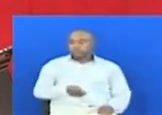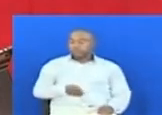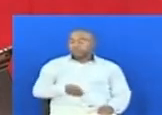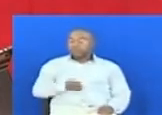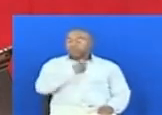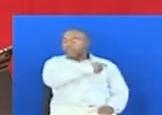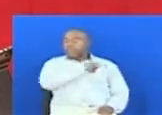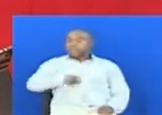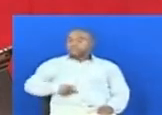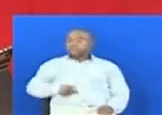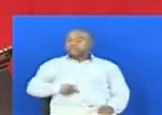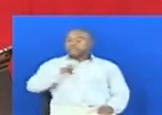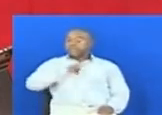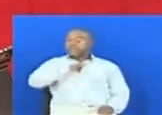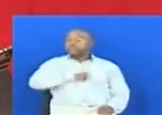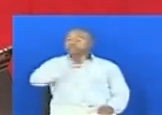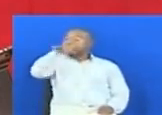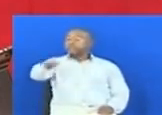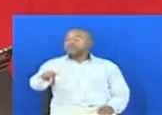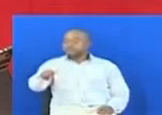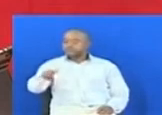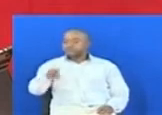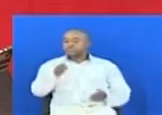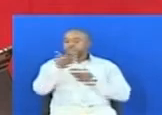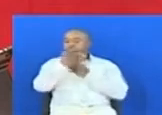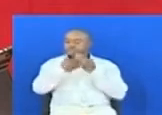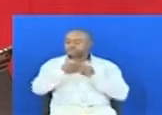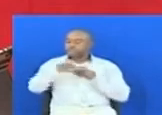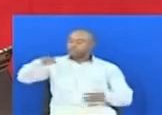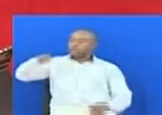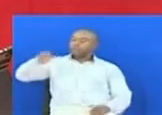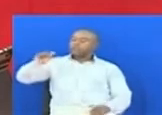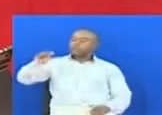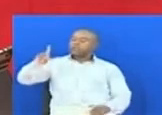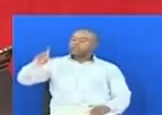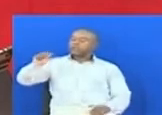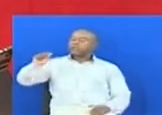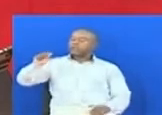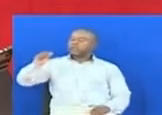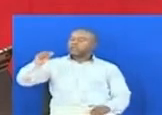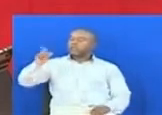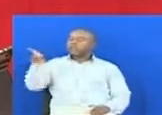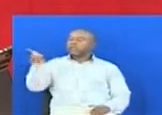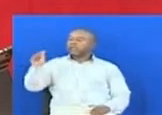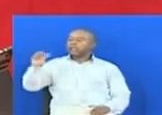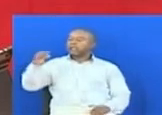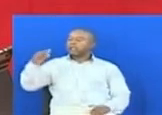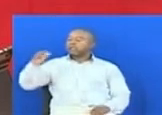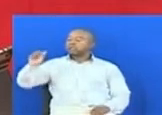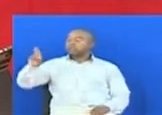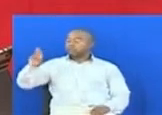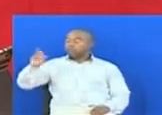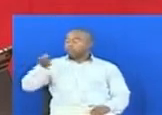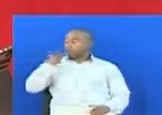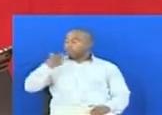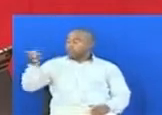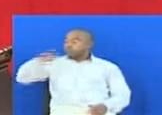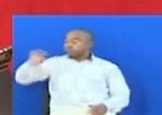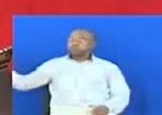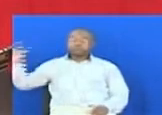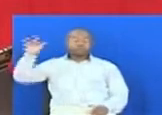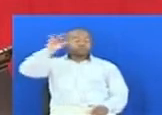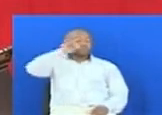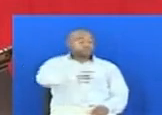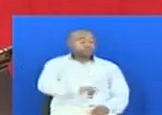Madagascar ikaleta dawa, watu wakapata huduma. Hiyo ni jinsi gani, inaonyesha ni jinsi gani rais